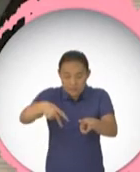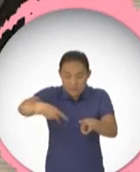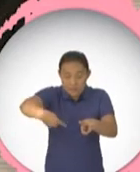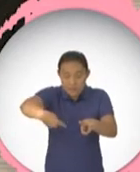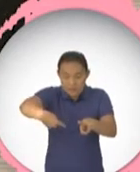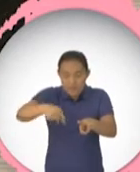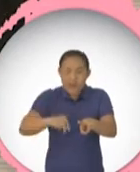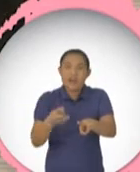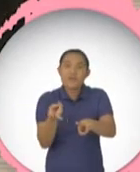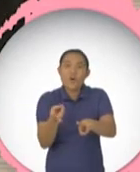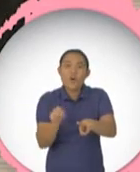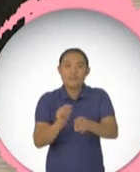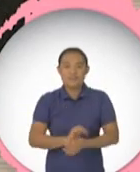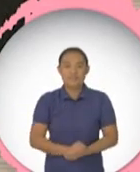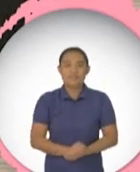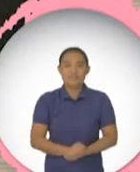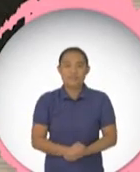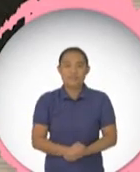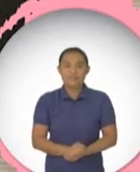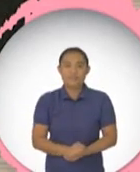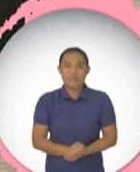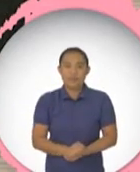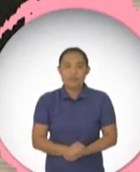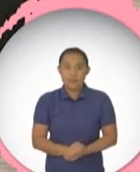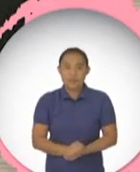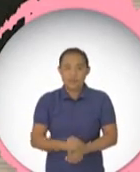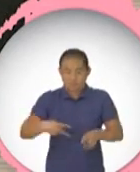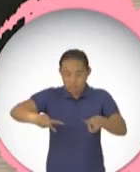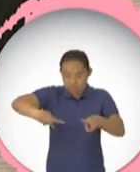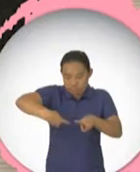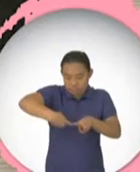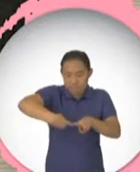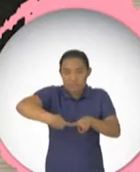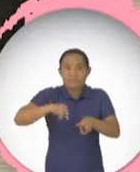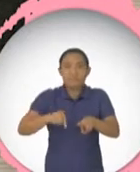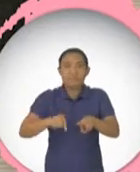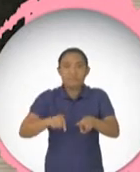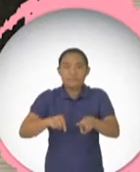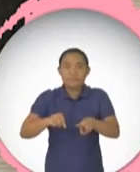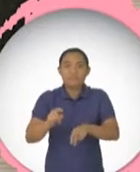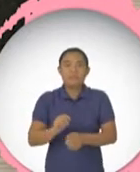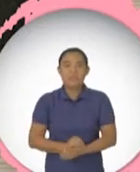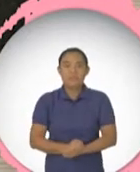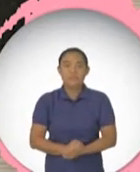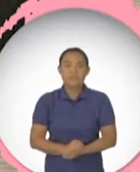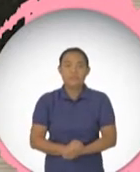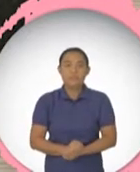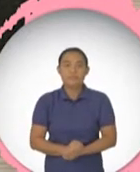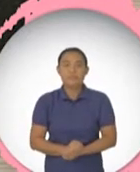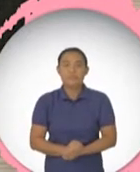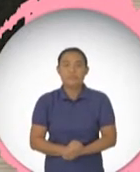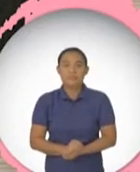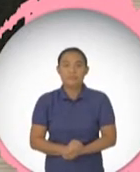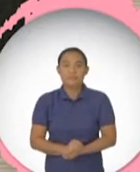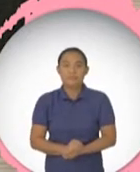ครับ ค่ะเดี๋ยวนี้อาจารย์กลัวมันจะติดกันเพราะนั้นเดี๋ยวเราวางนี่ละกันนะคะ โ อเค ได้